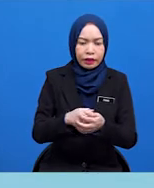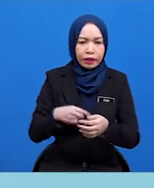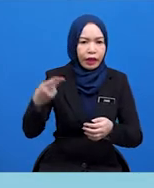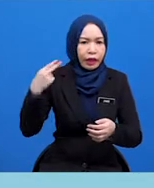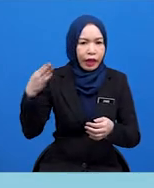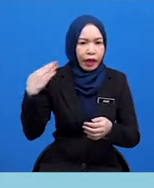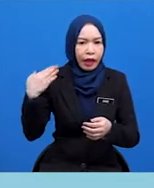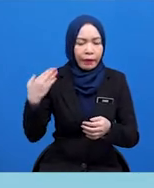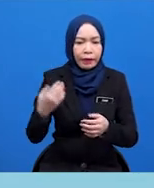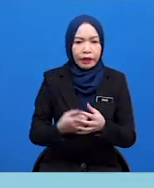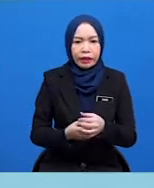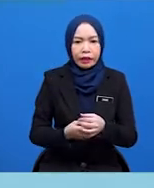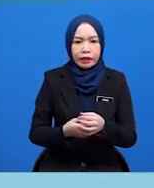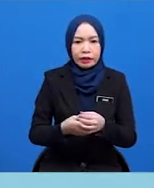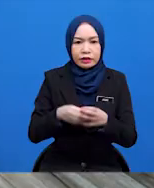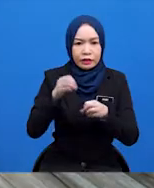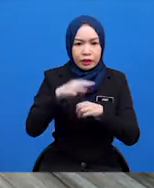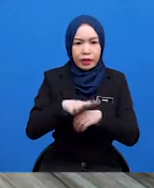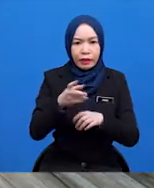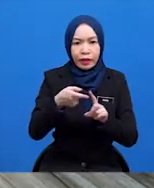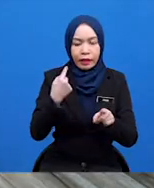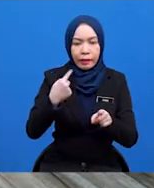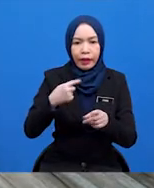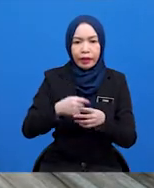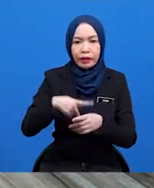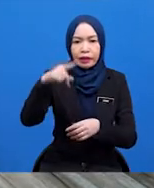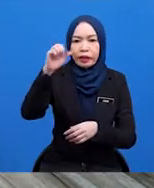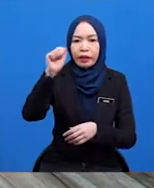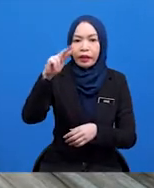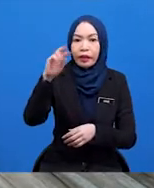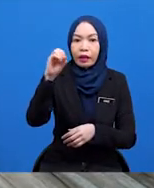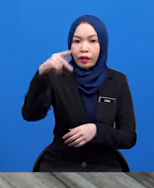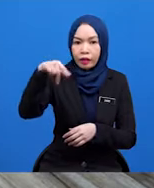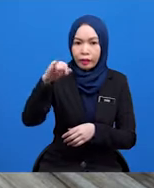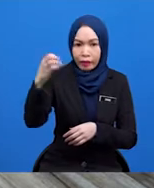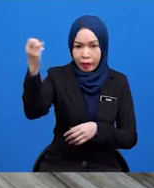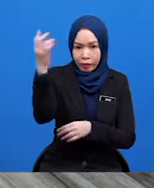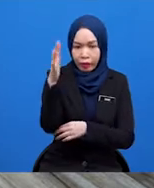dan diserap oleh kanopi pokok. Keadaan ini menyebabkan suhu